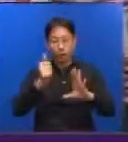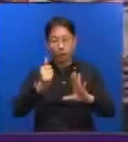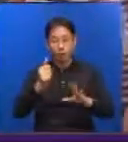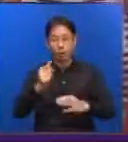ภายในสัปดา์หนา